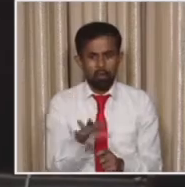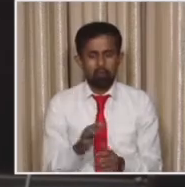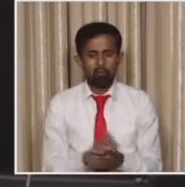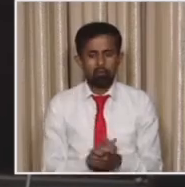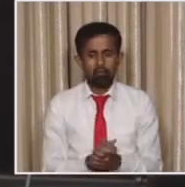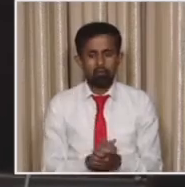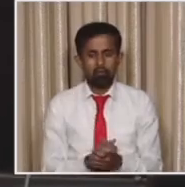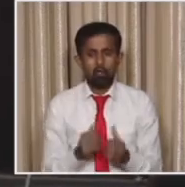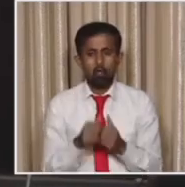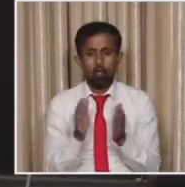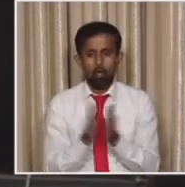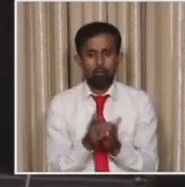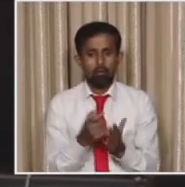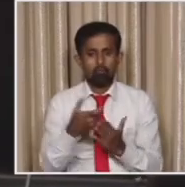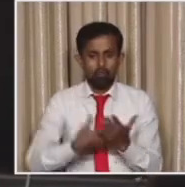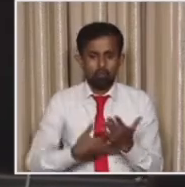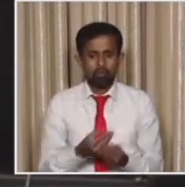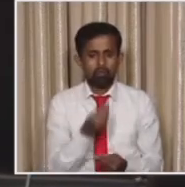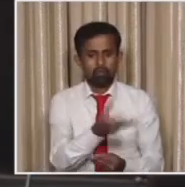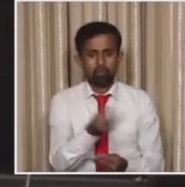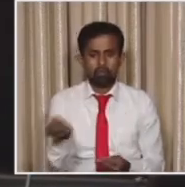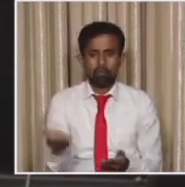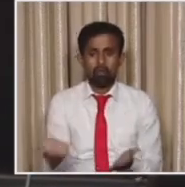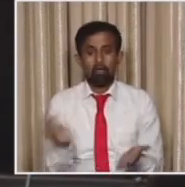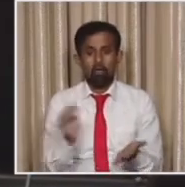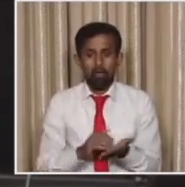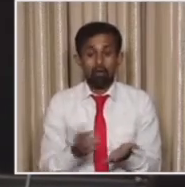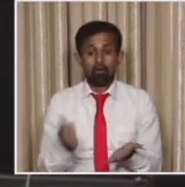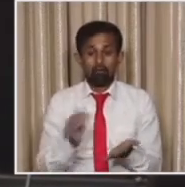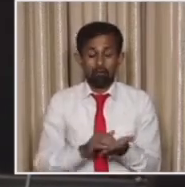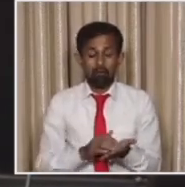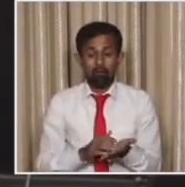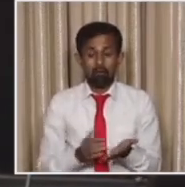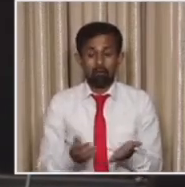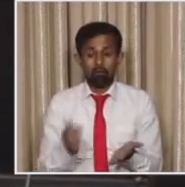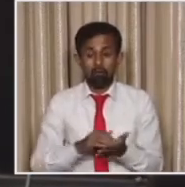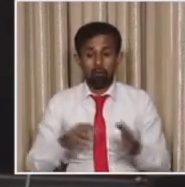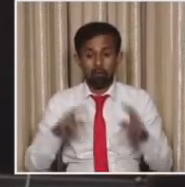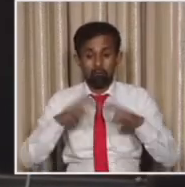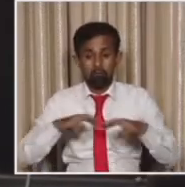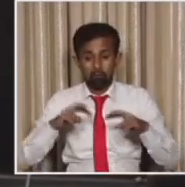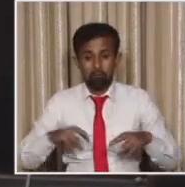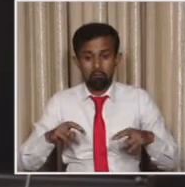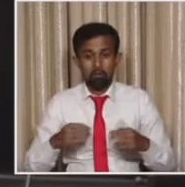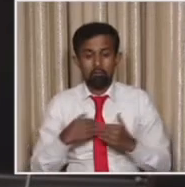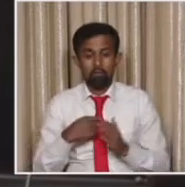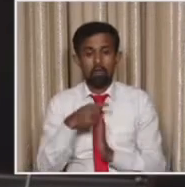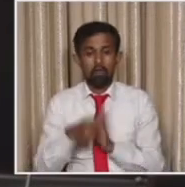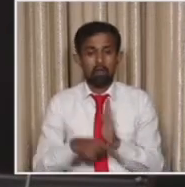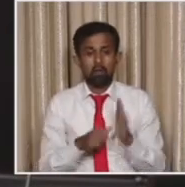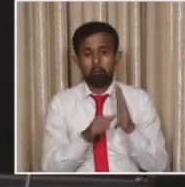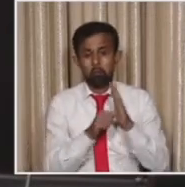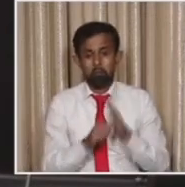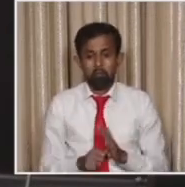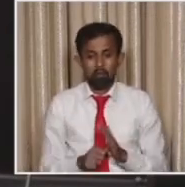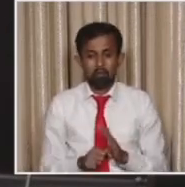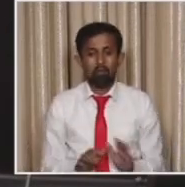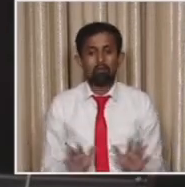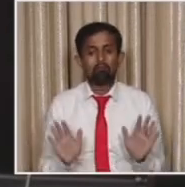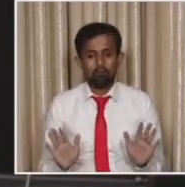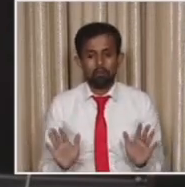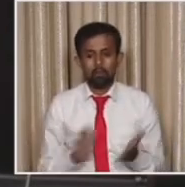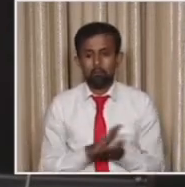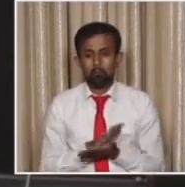මේ වාර්තාත් සියලු දෙනාට දීලා නම් නැවතත් මේව හොද හොද මඩේ දාන එකෙන් වෙන්නේ අපේ රට අගාධයට වැටීම කියන කාරණය